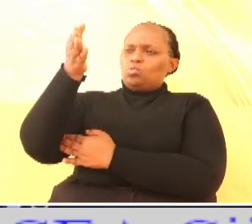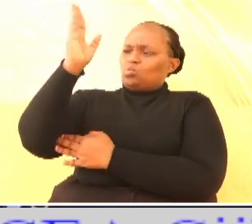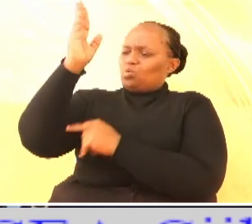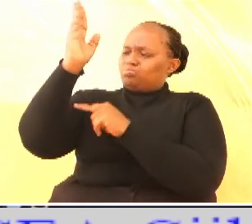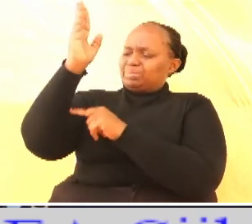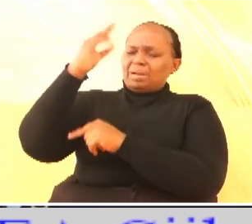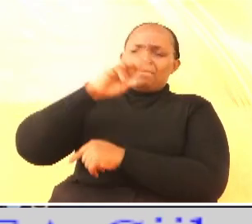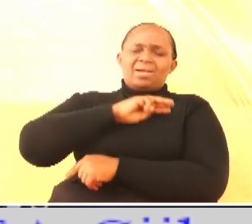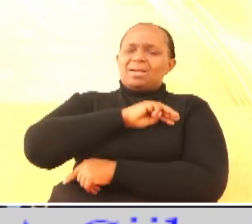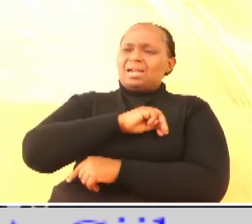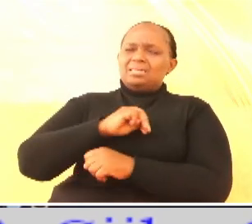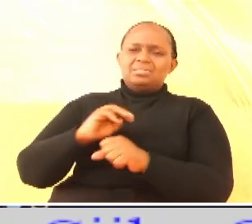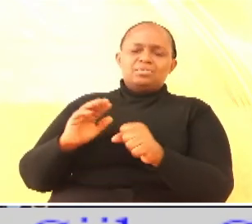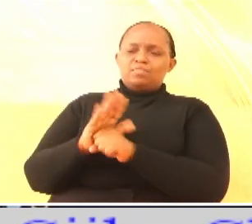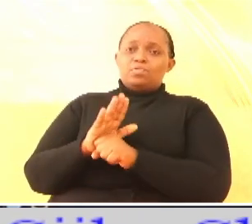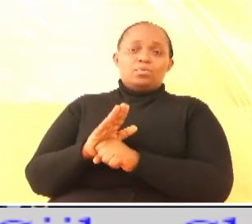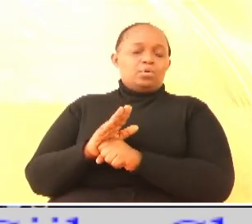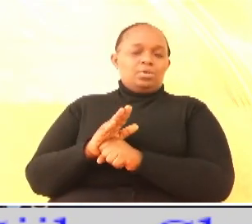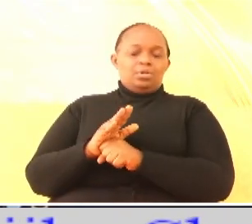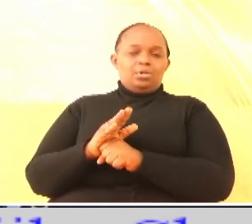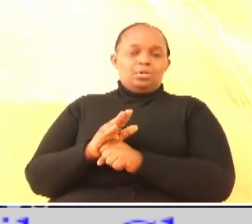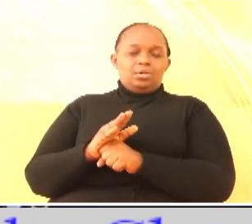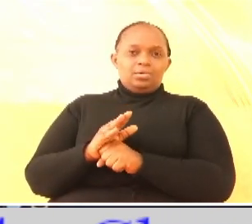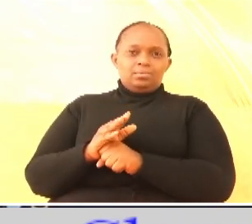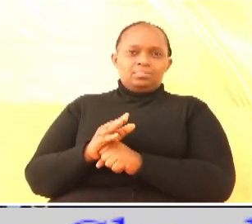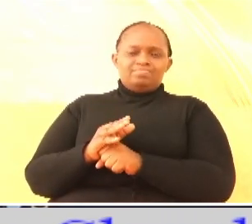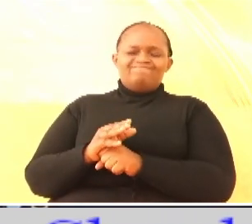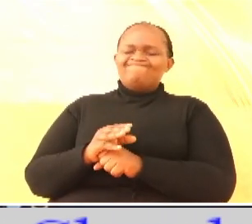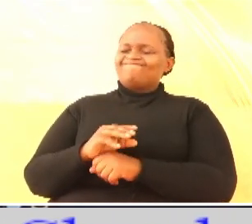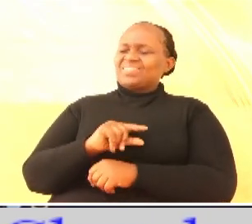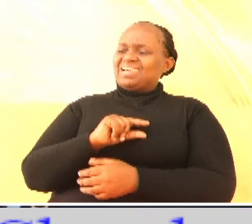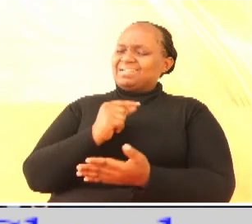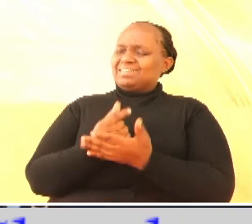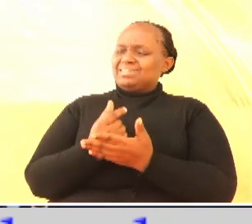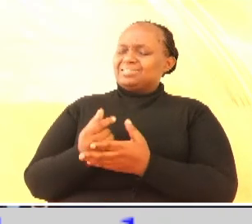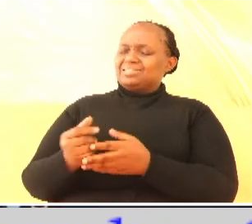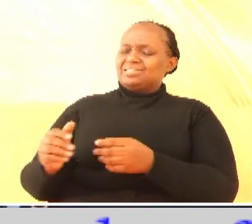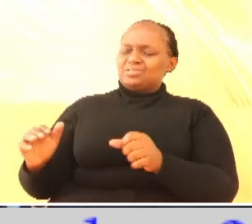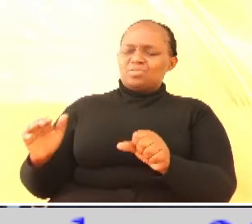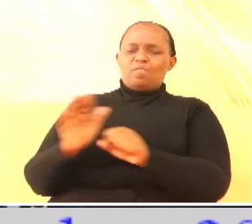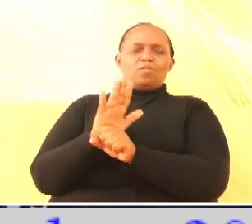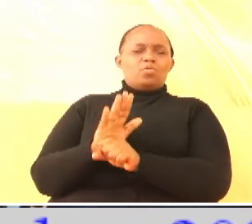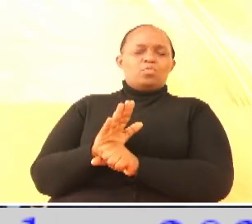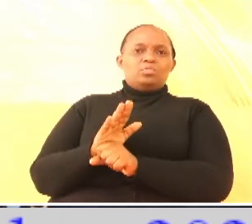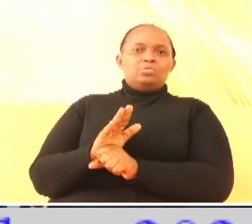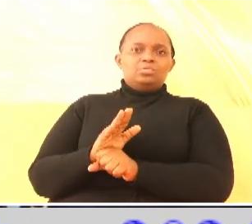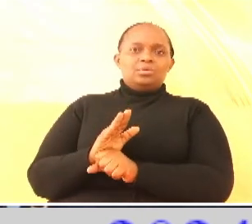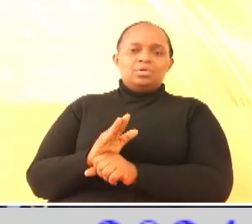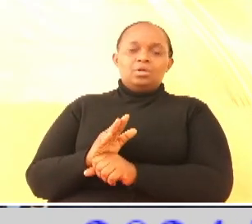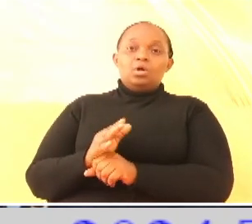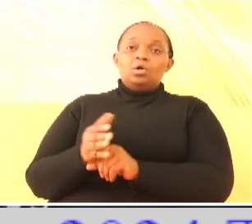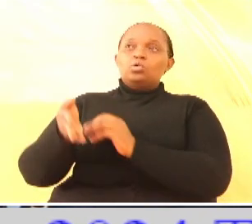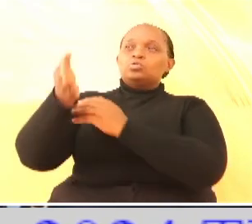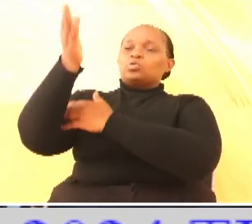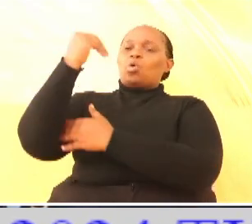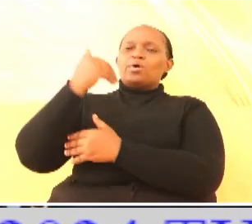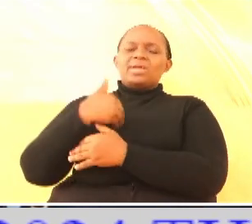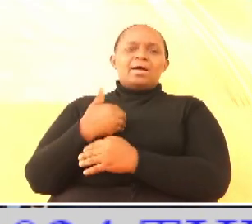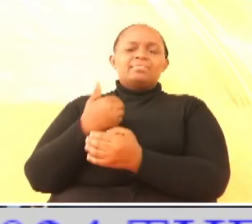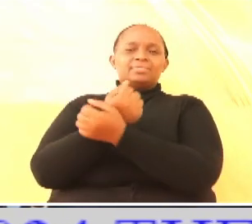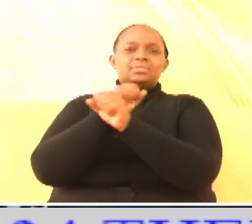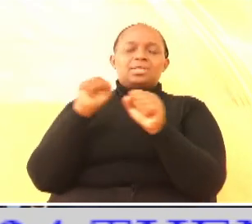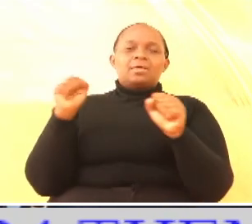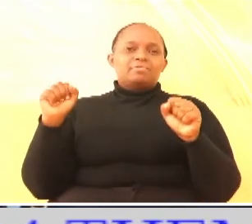rehema. Nyingi, rehema zake ni nyingi, neema zake ni nyingi. Mungu huyu ambaye anakomboa kama vile alikomboa wana wa